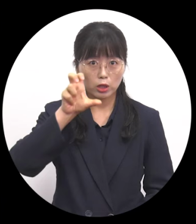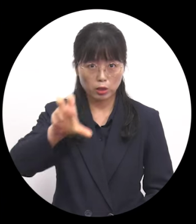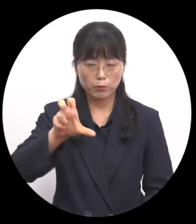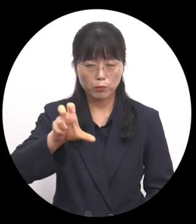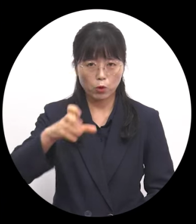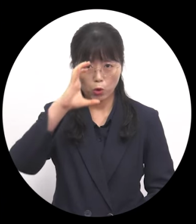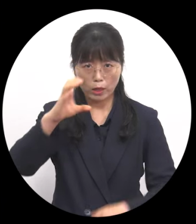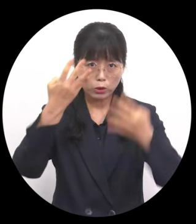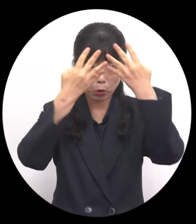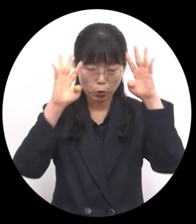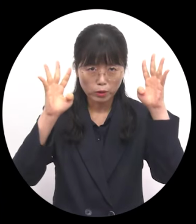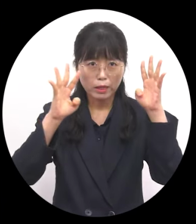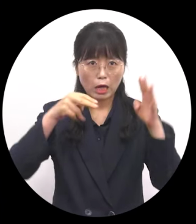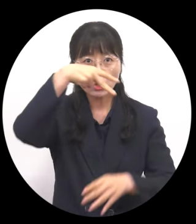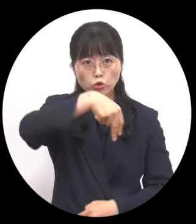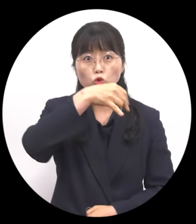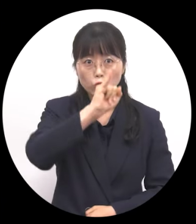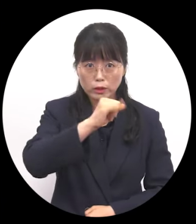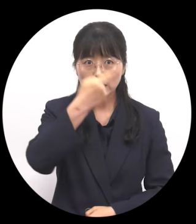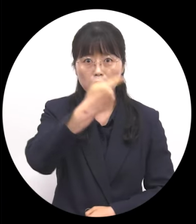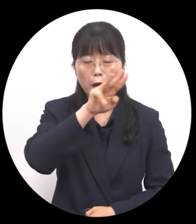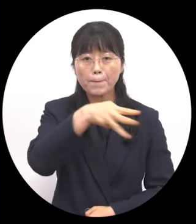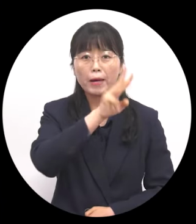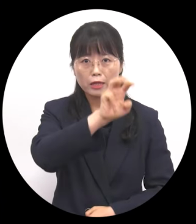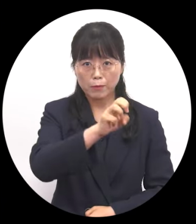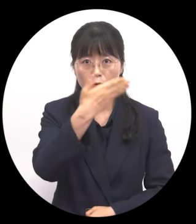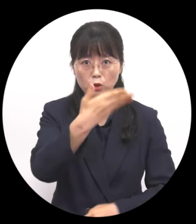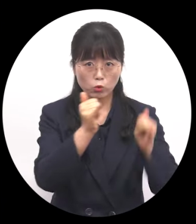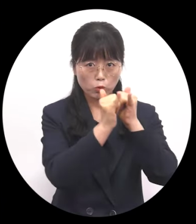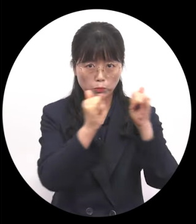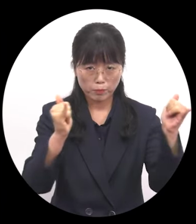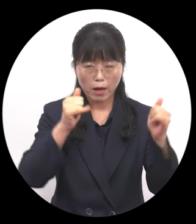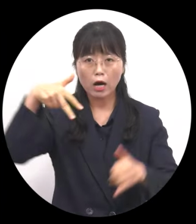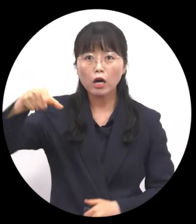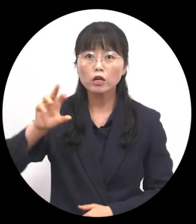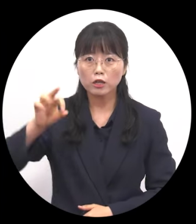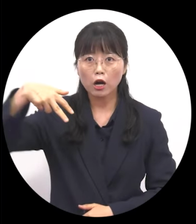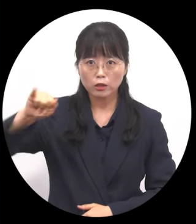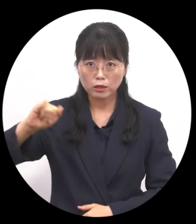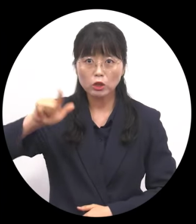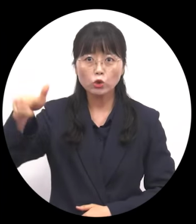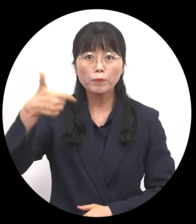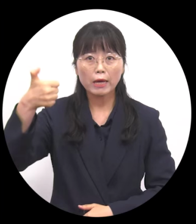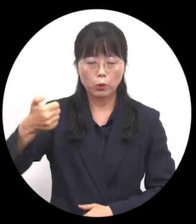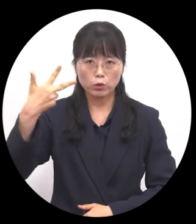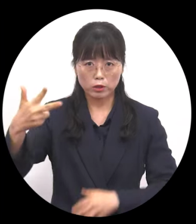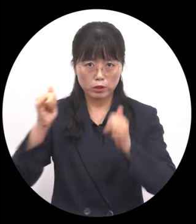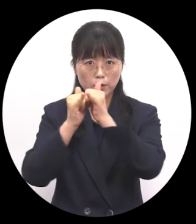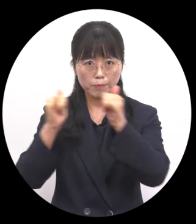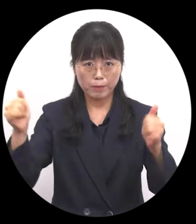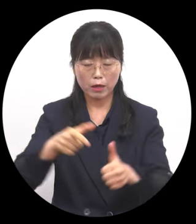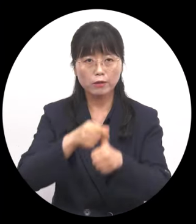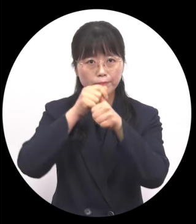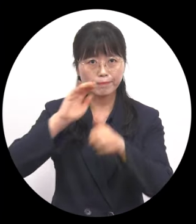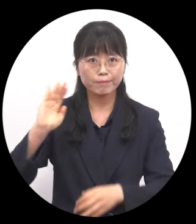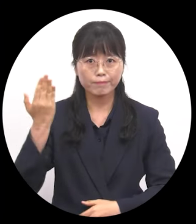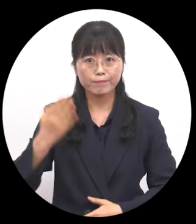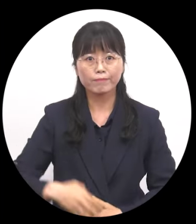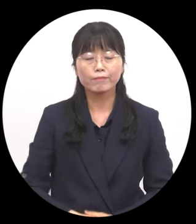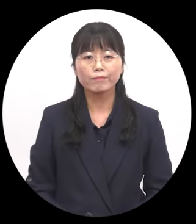2025학년도 가톨릭대는 수시에서 1339명, 정시에서 657명을